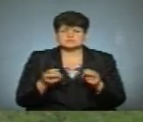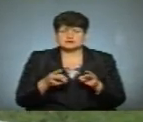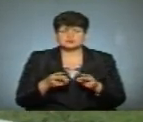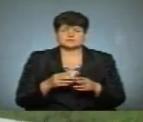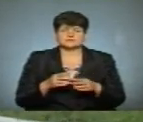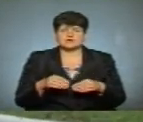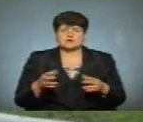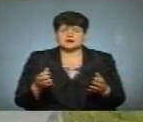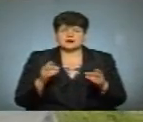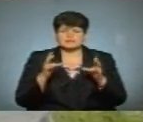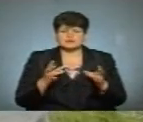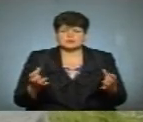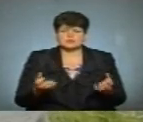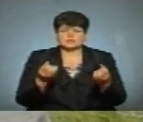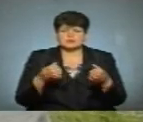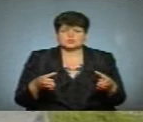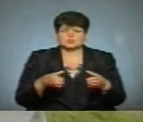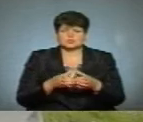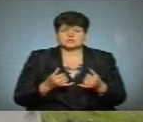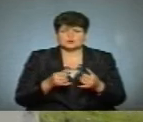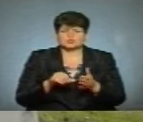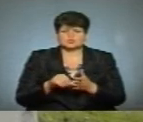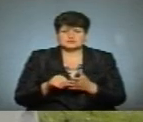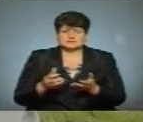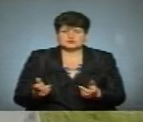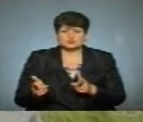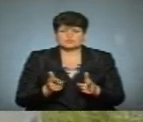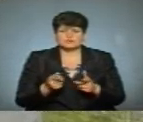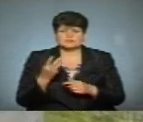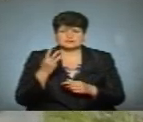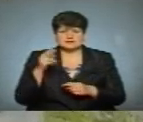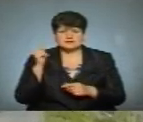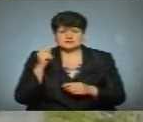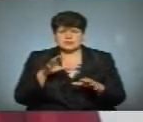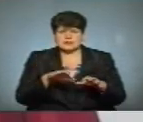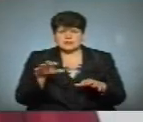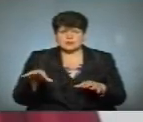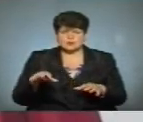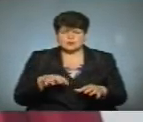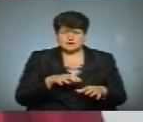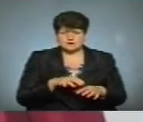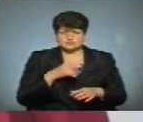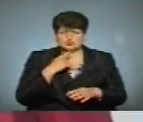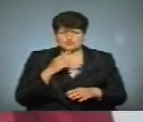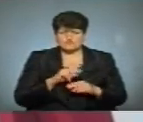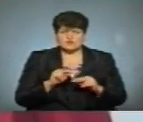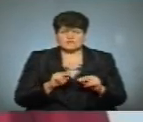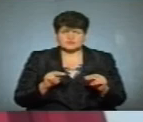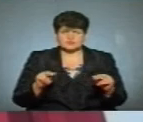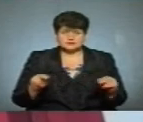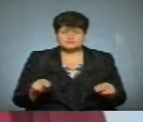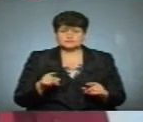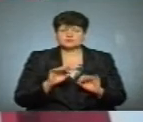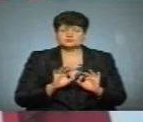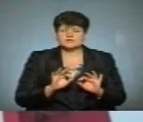призначення аварійно-рятувального загону для учасників рятувальники підготували 3 навчальні локації, каже викладач Юрій Осуховський. Він